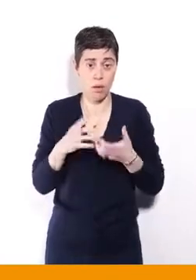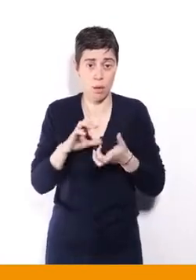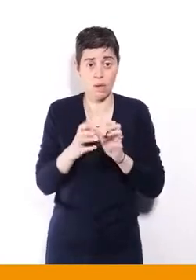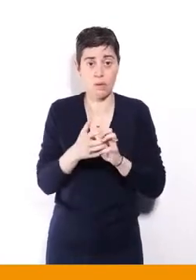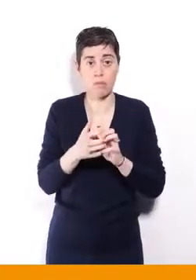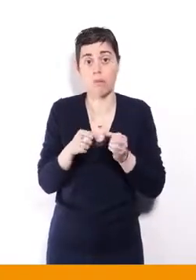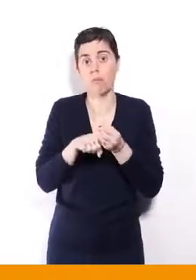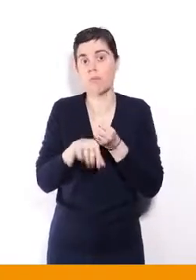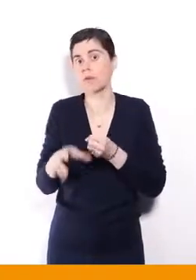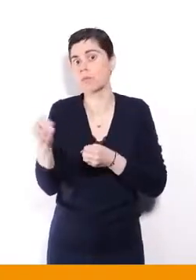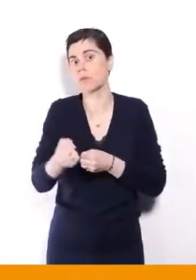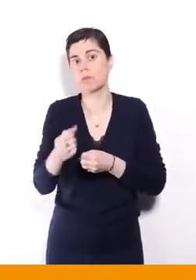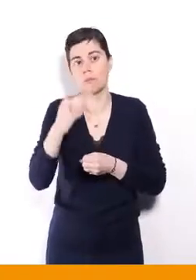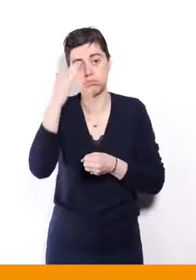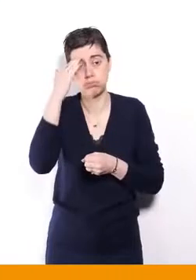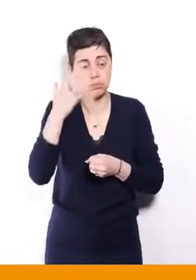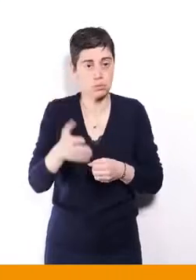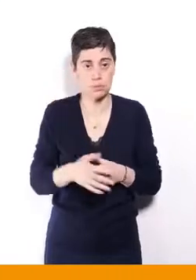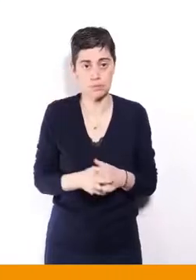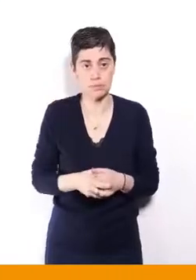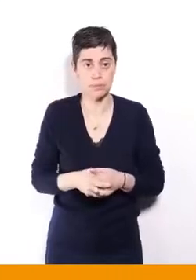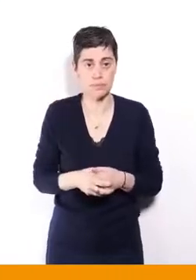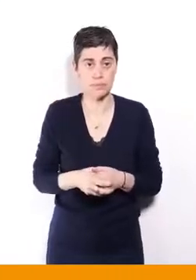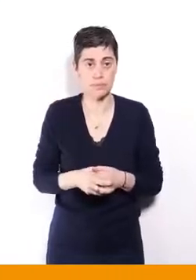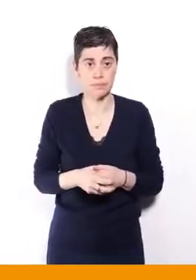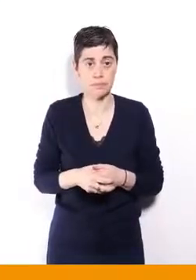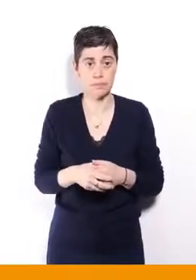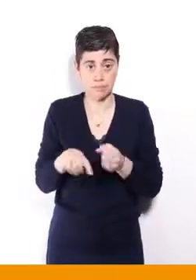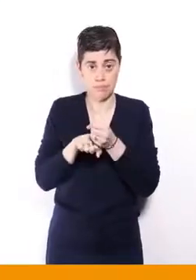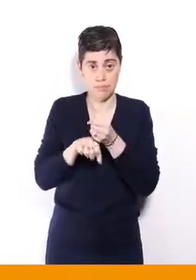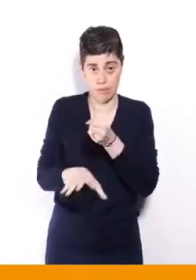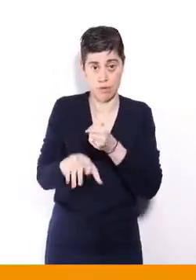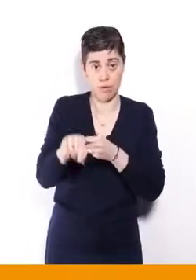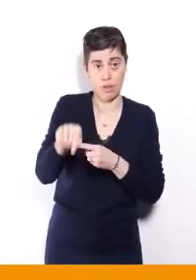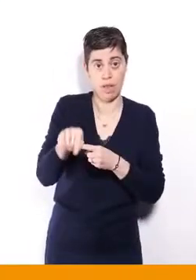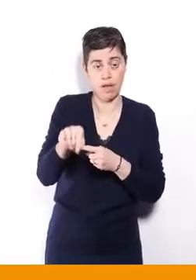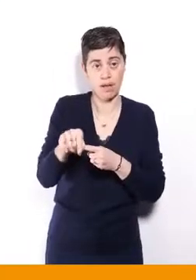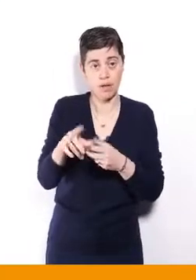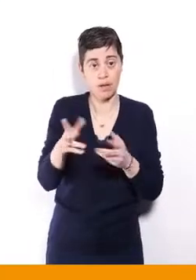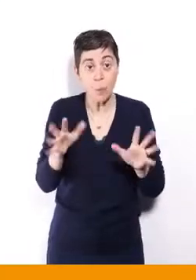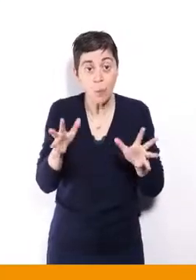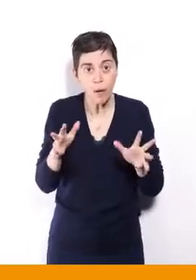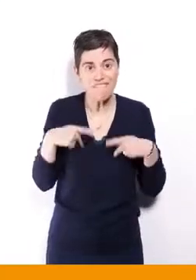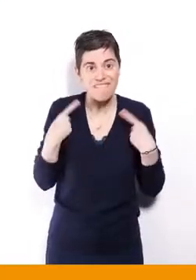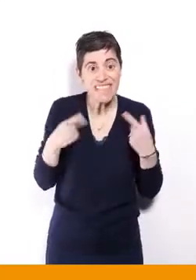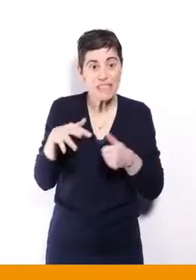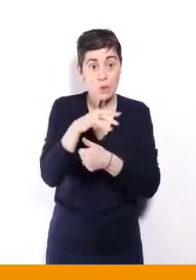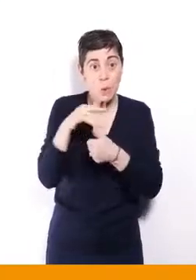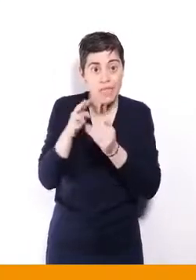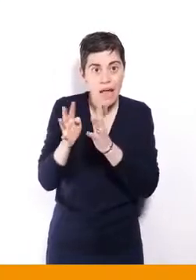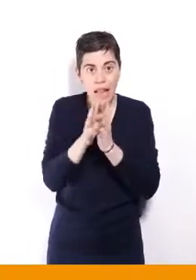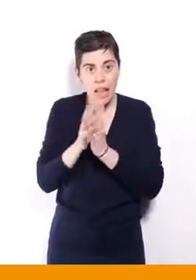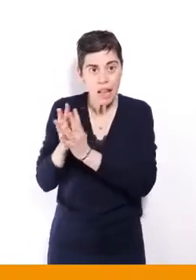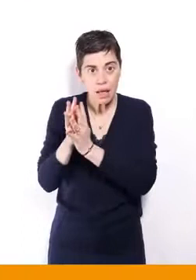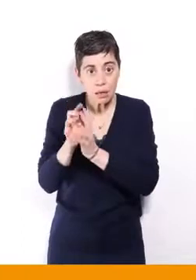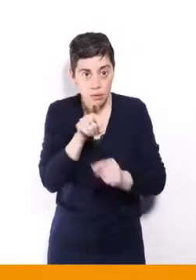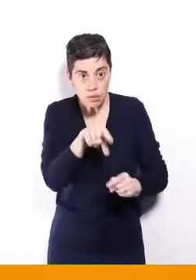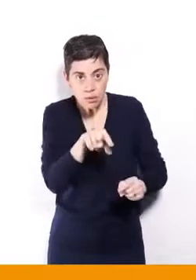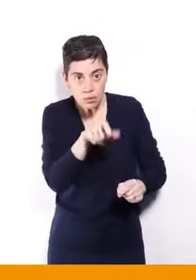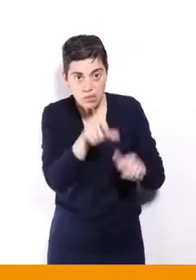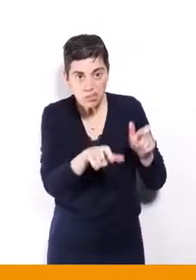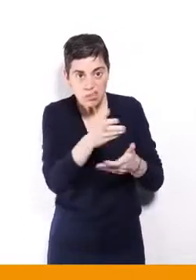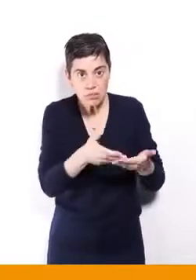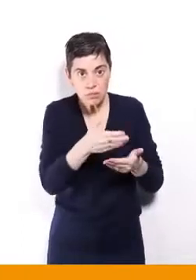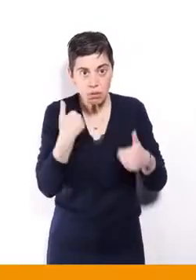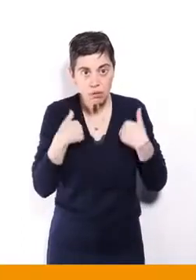Mayotte. La question à Mayotte de la vie sociale de la personne en situation de handicap, elle est empêchée, elle